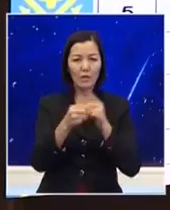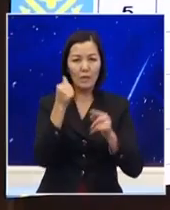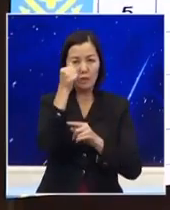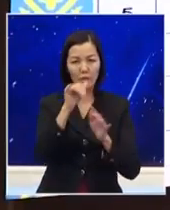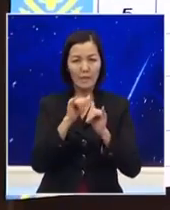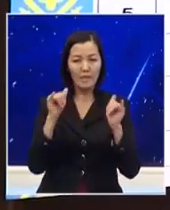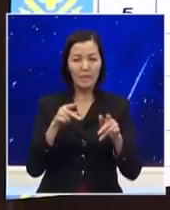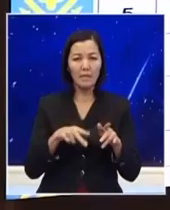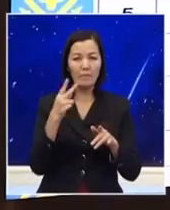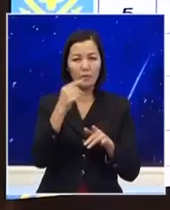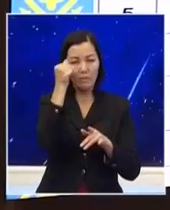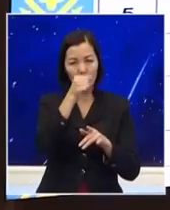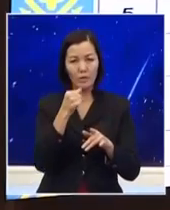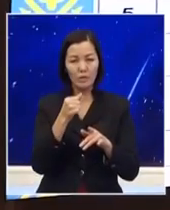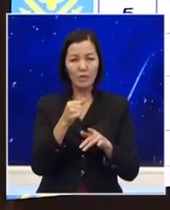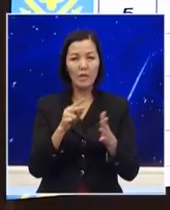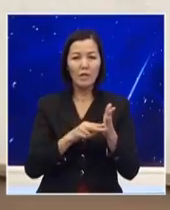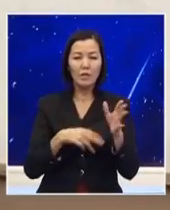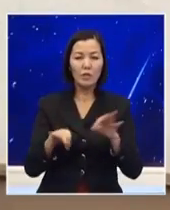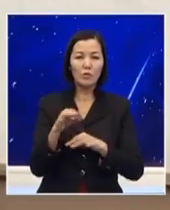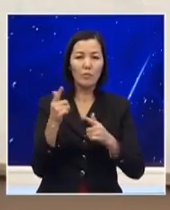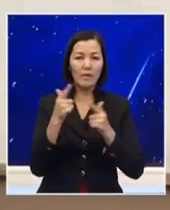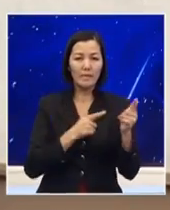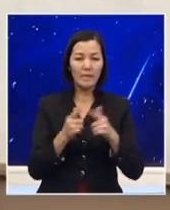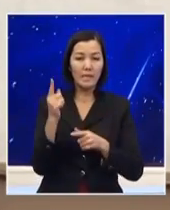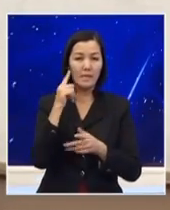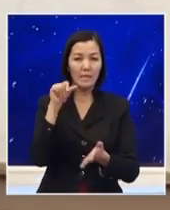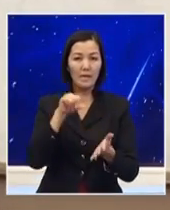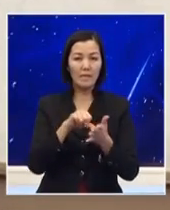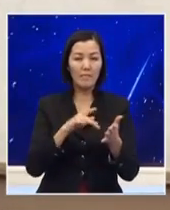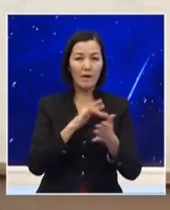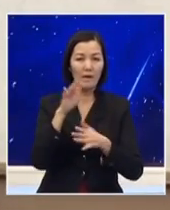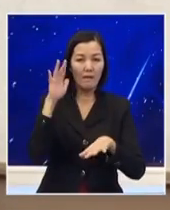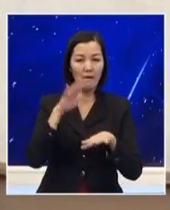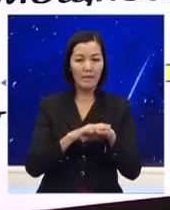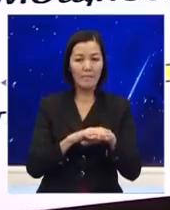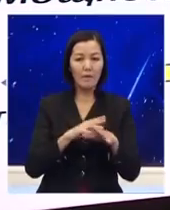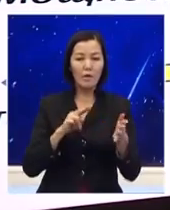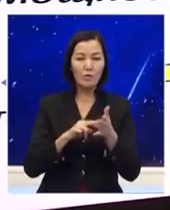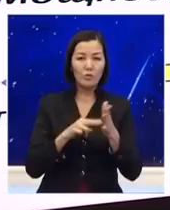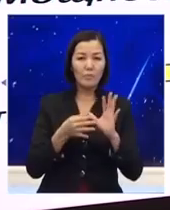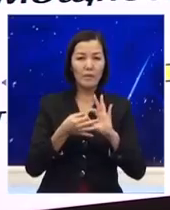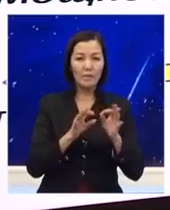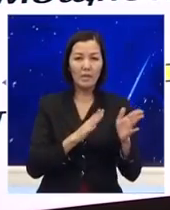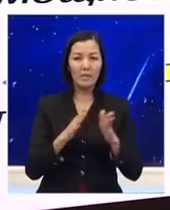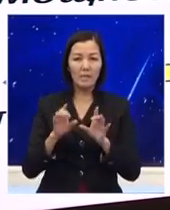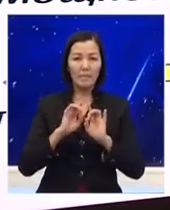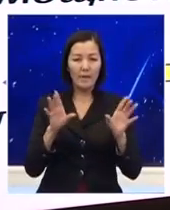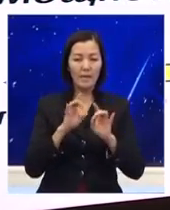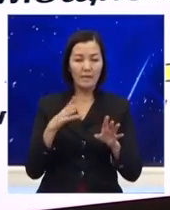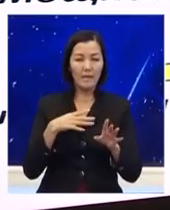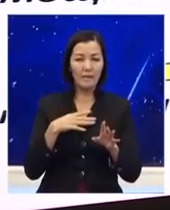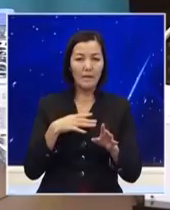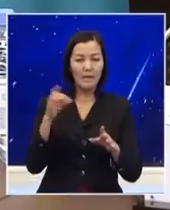артады. 2021 жылға жеті жоба әзірленген, тыңдалымға келген шахар басшысы жоспарларын жіпке тізгендей баяндады.